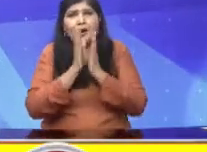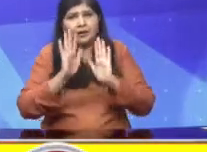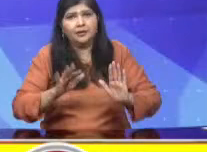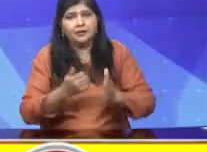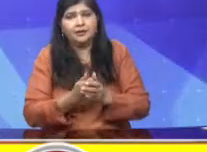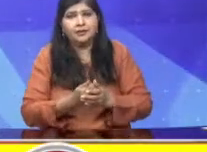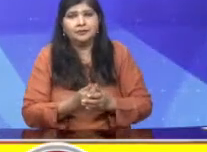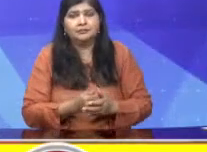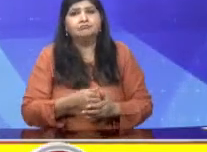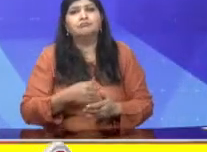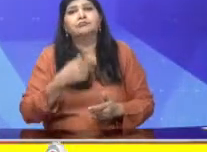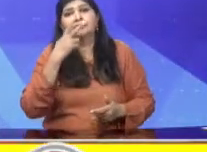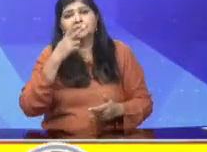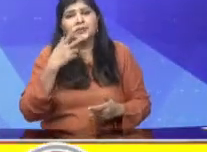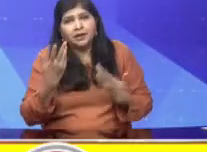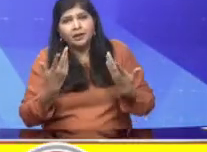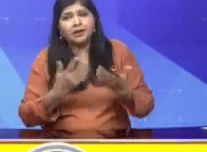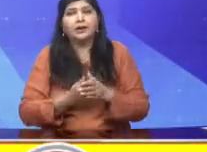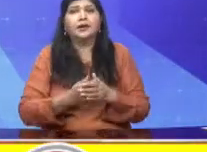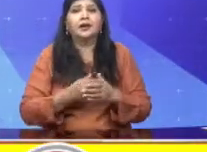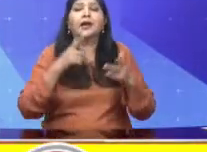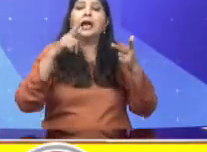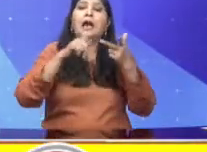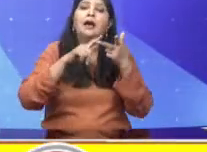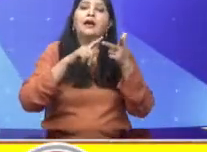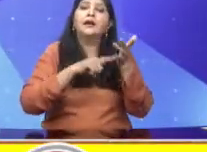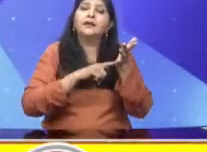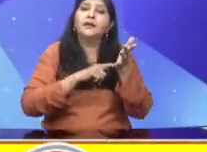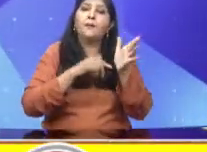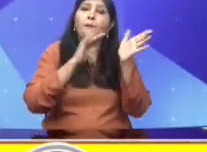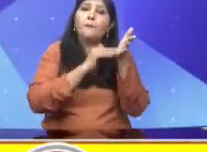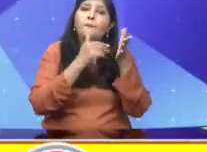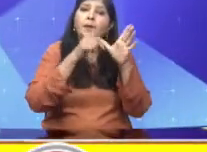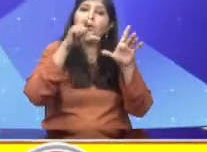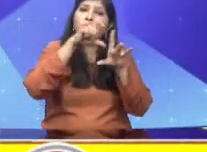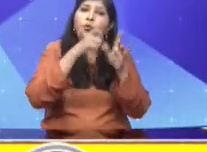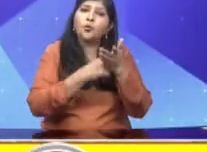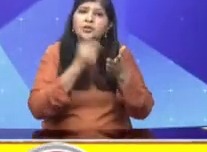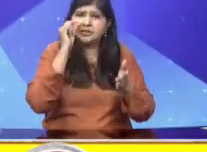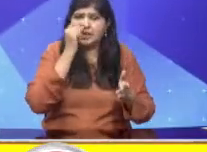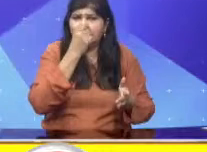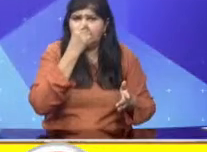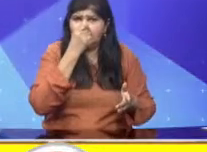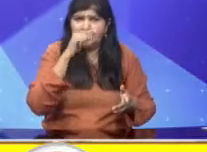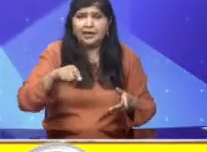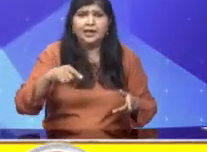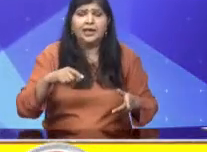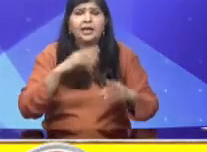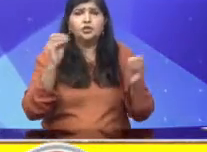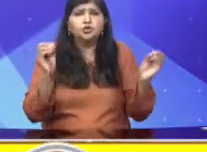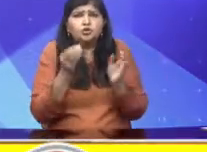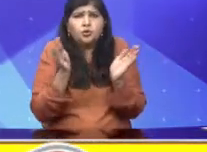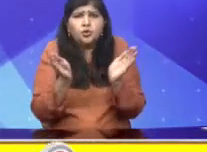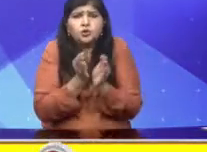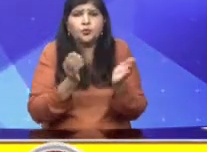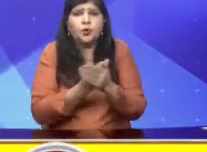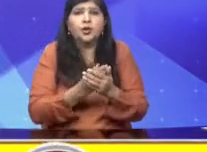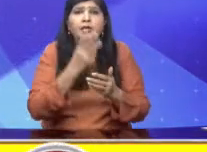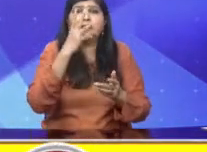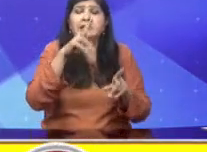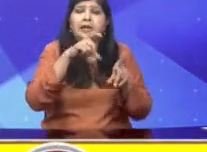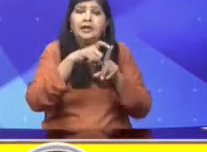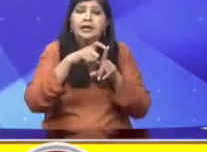देखा होगा कि IIT मद्रास के अलुमनी द्वारा स्थापित एक स्टार्ट अप ने एक 3D